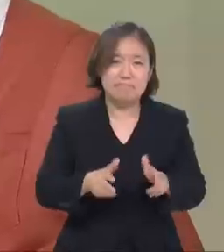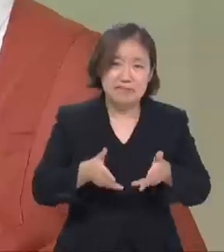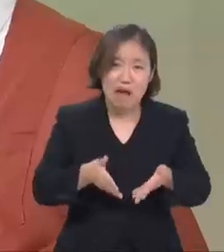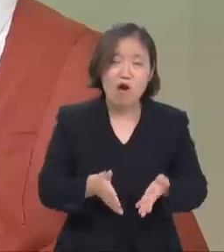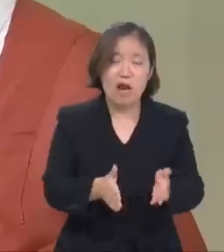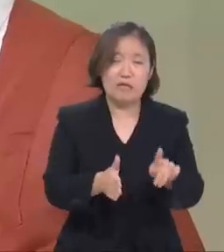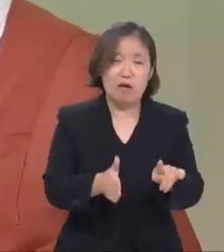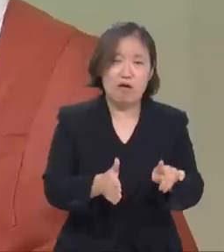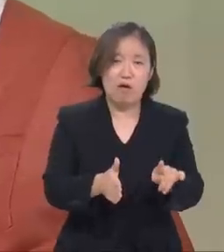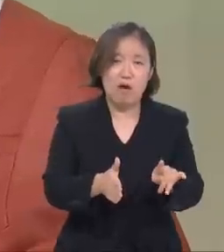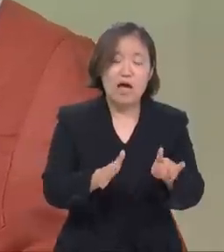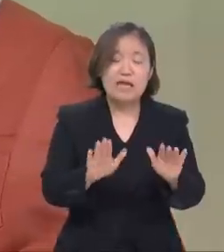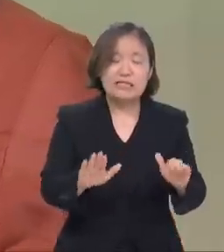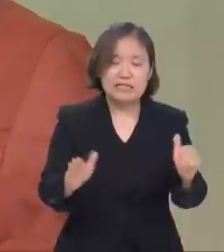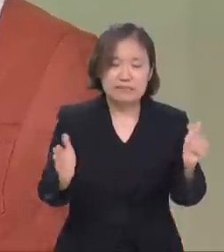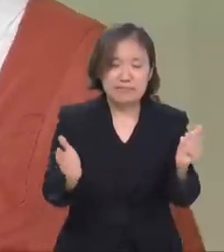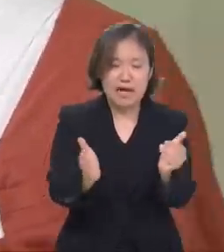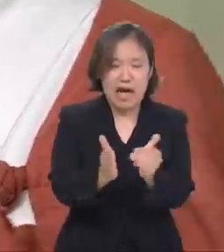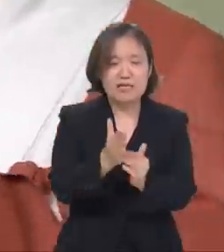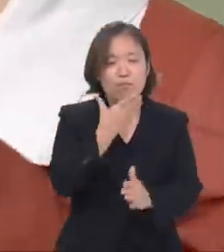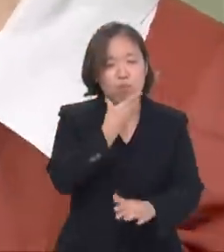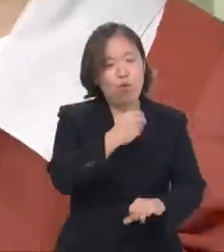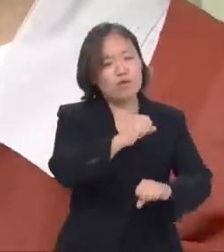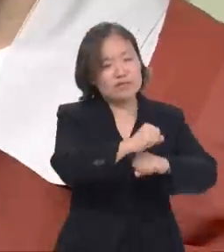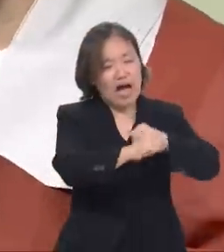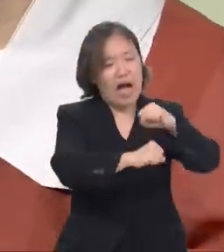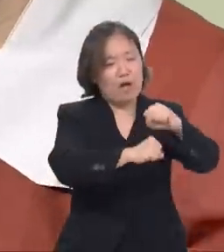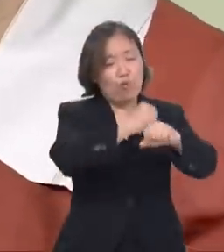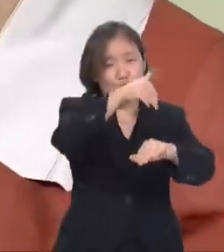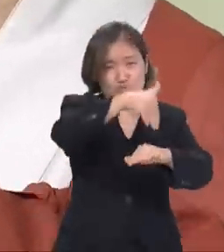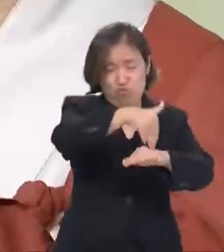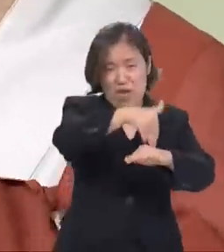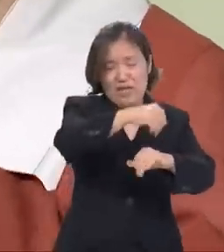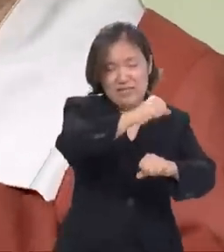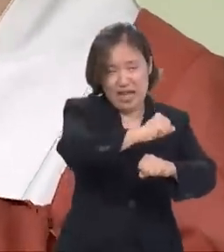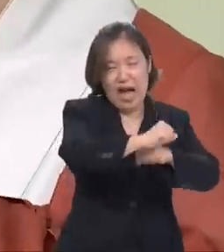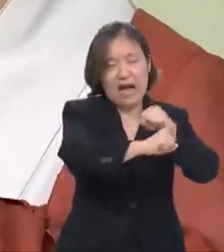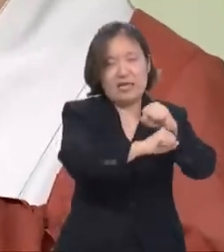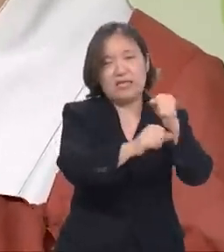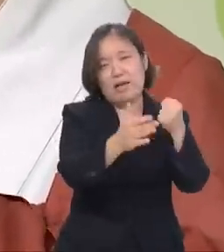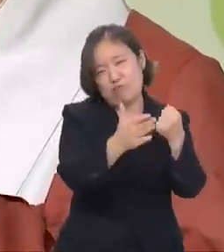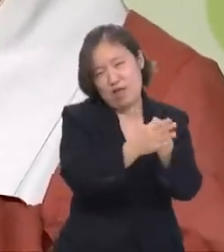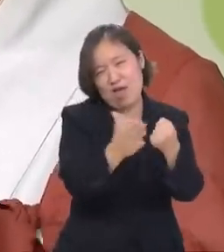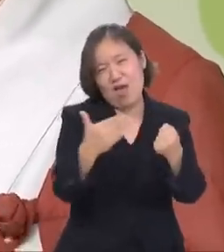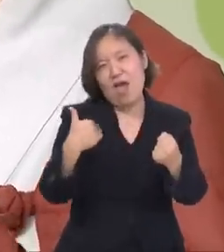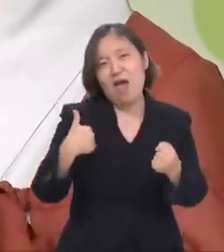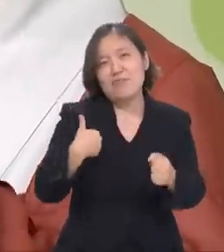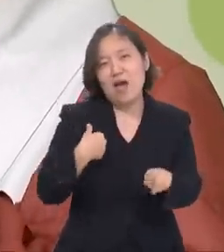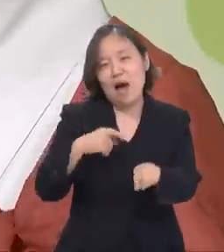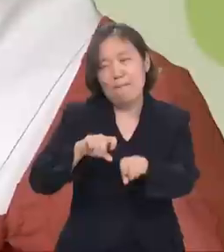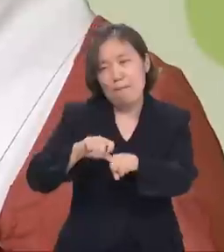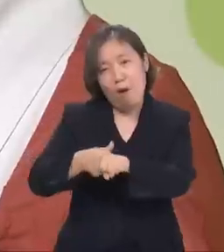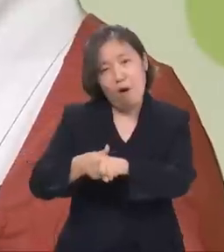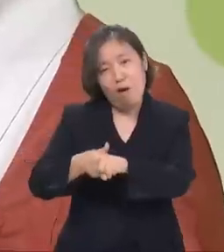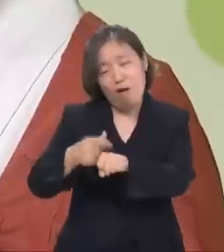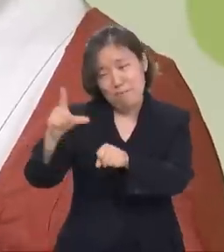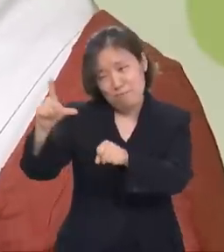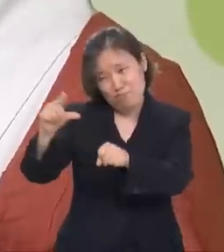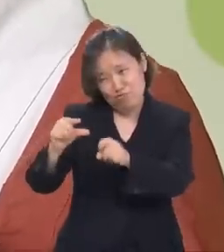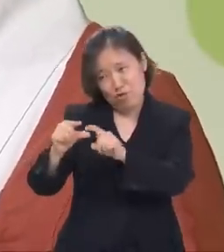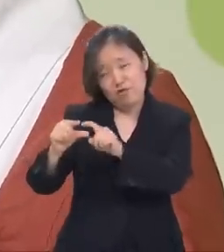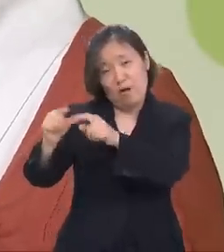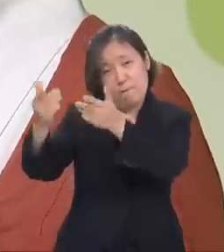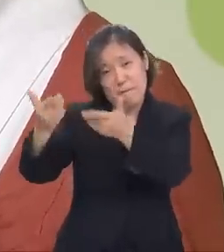불보살님의 가피가 있었기 때문에 더 크게 받아야 할 업보를 작게 받았고 그 업보를